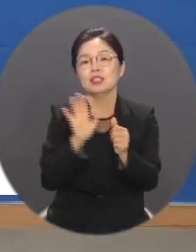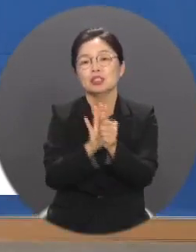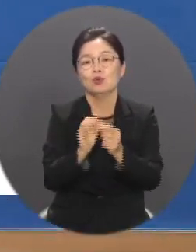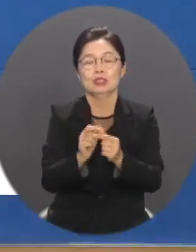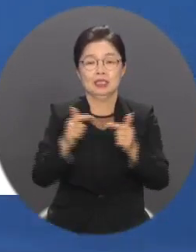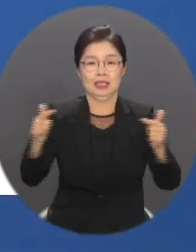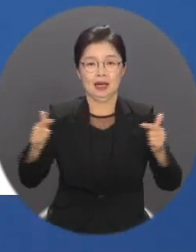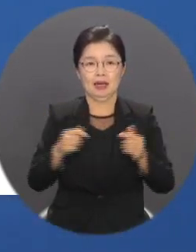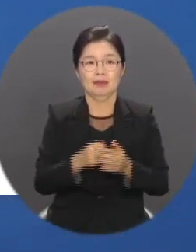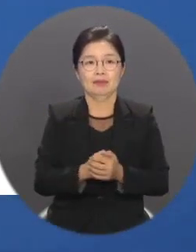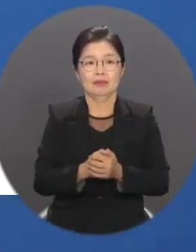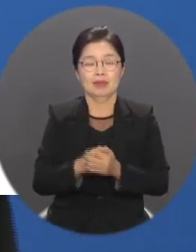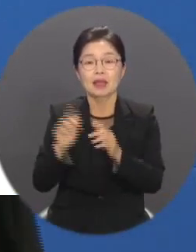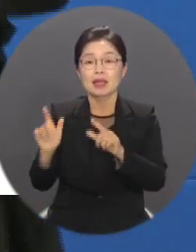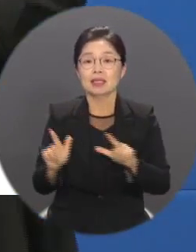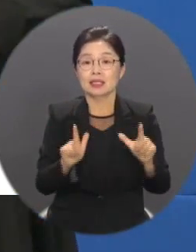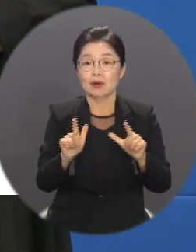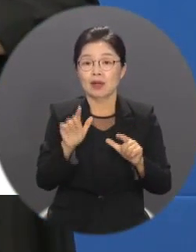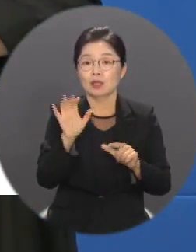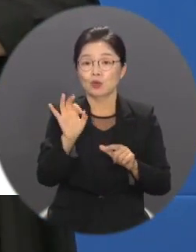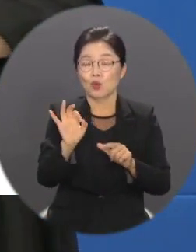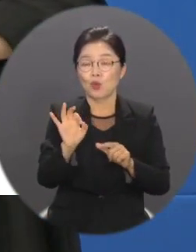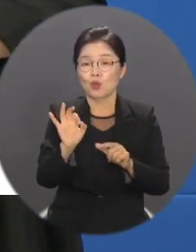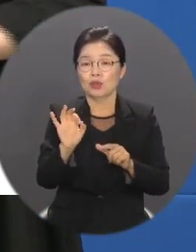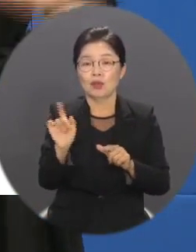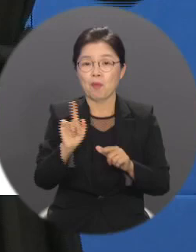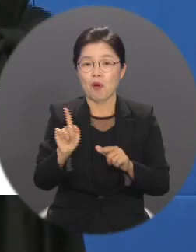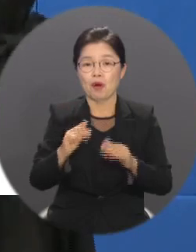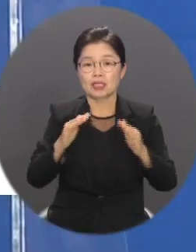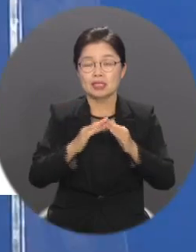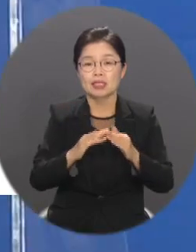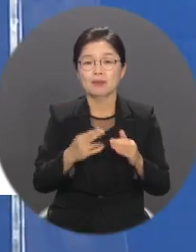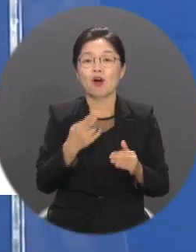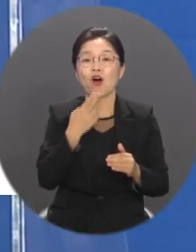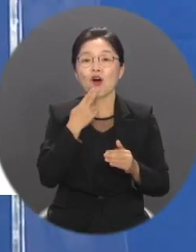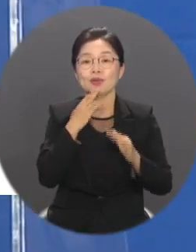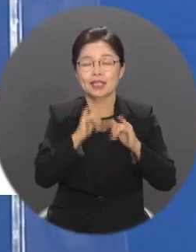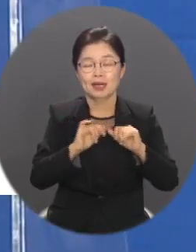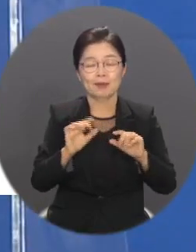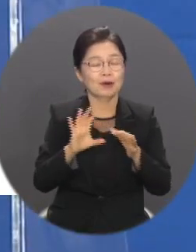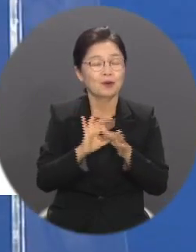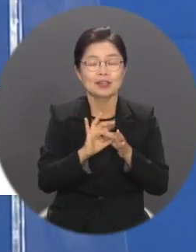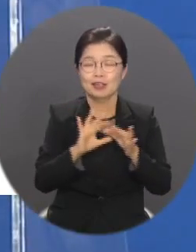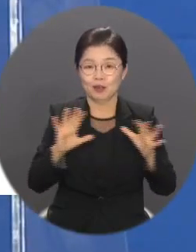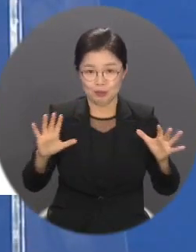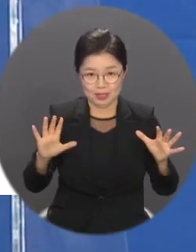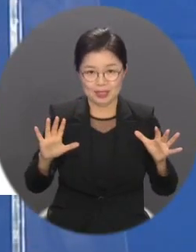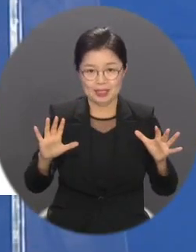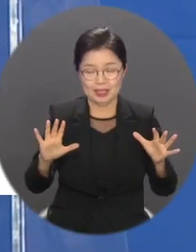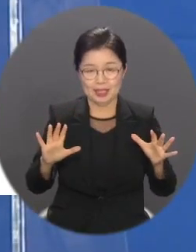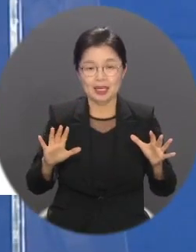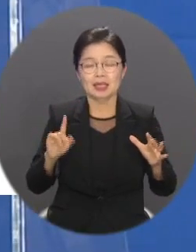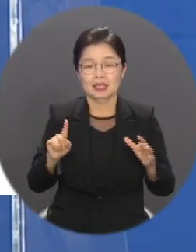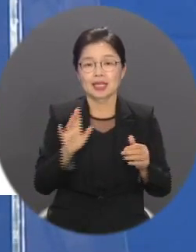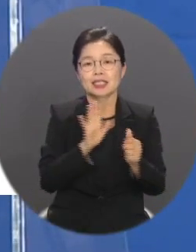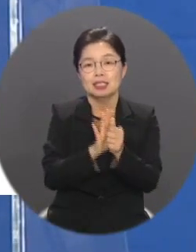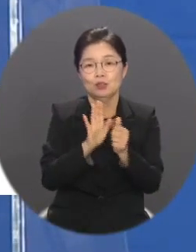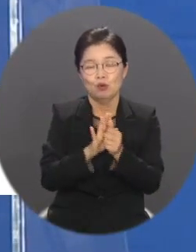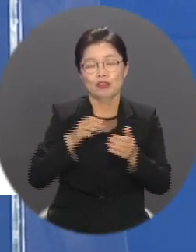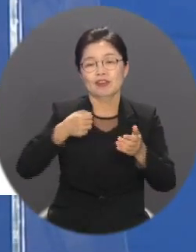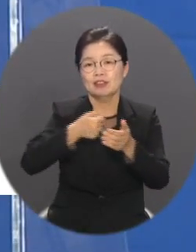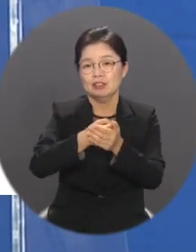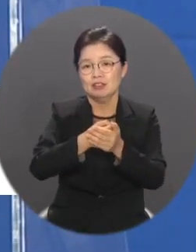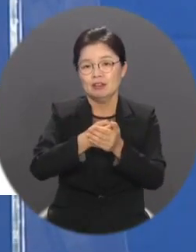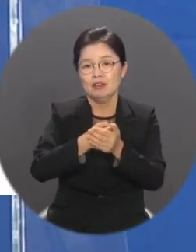광주시에 따르면 주거비 지원 범위는 기존 무주택 노동자에서 주택 소유 여부와 관계없이 지원 하기로 했고